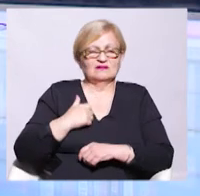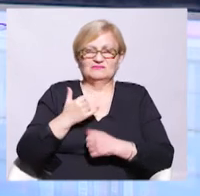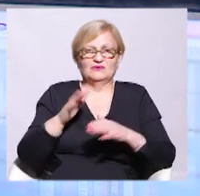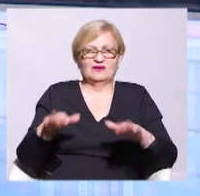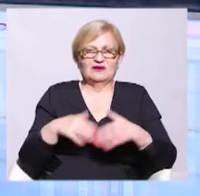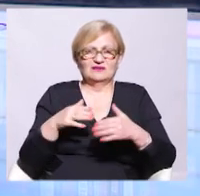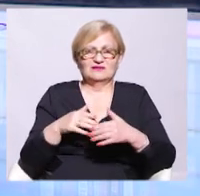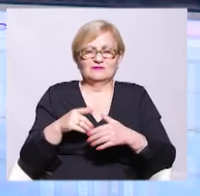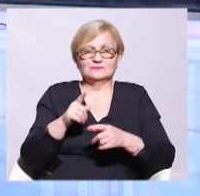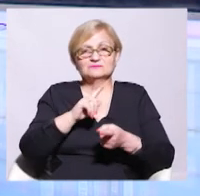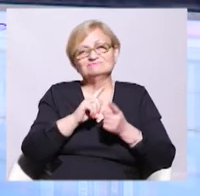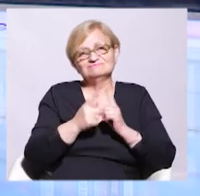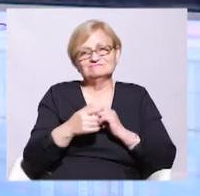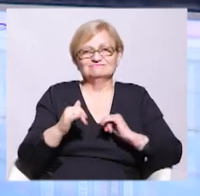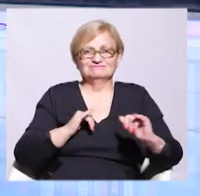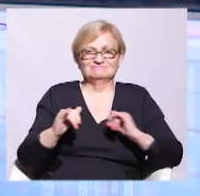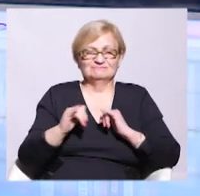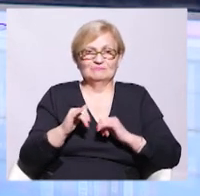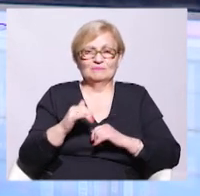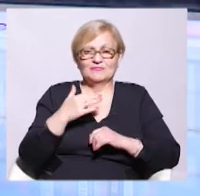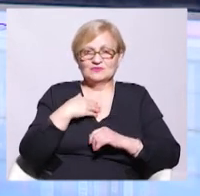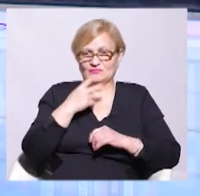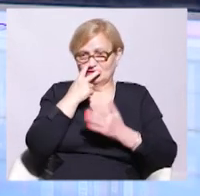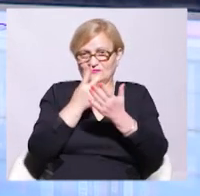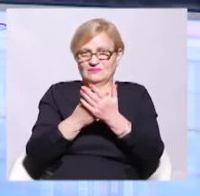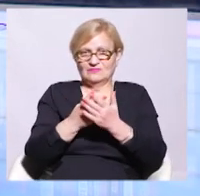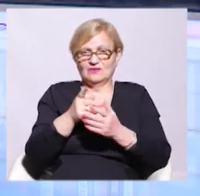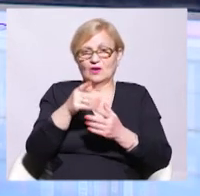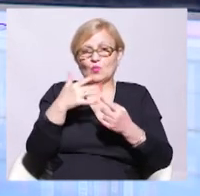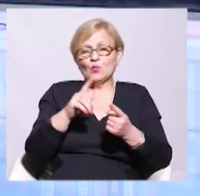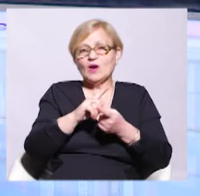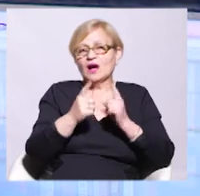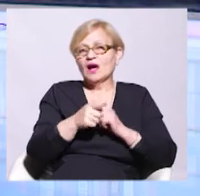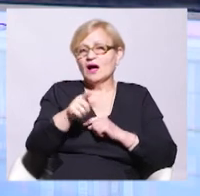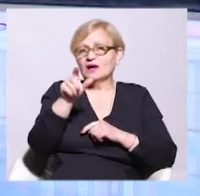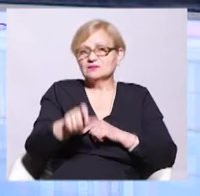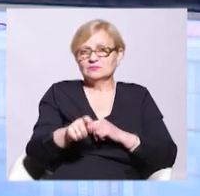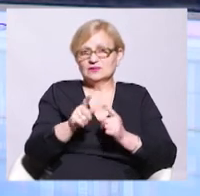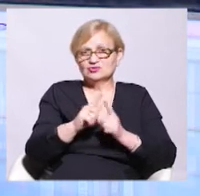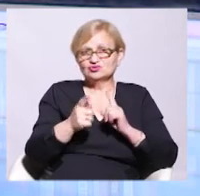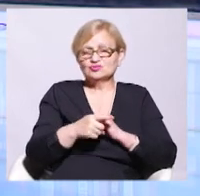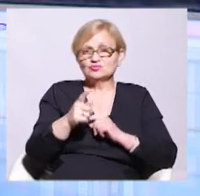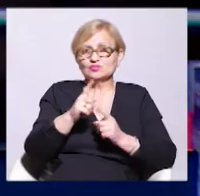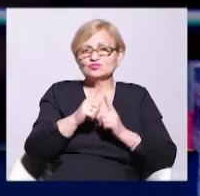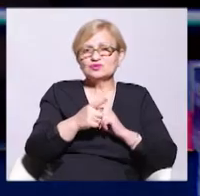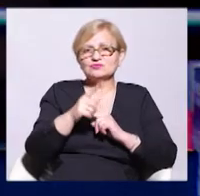აღარადევს. ჩვენ წინაშე სამონაზვნედ გამზადებული მორჩილი